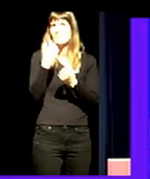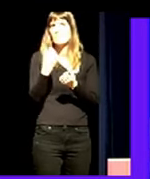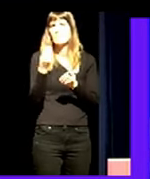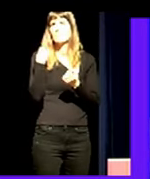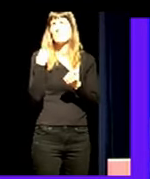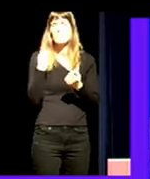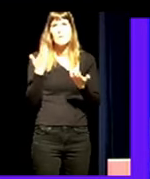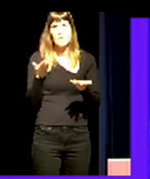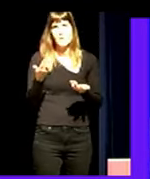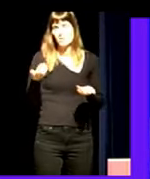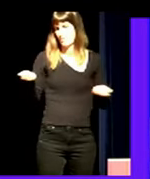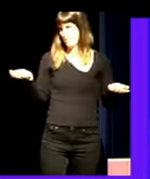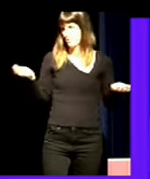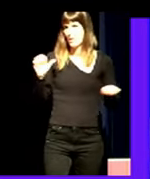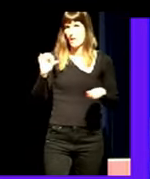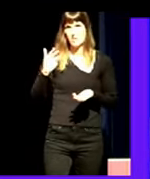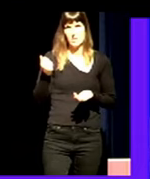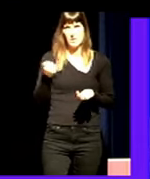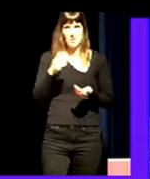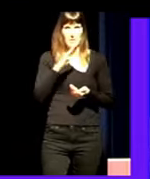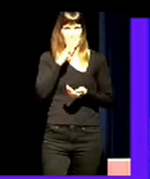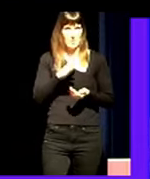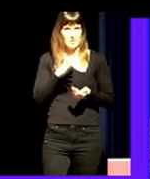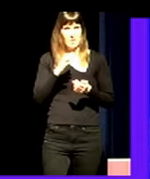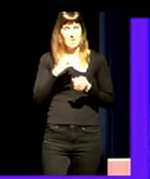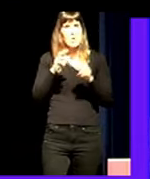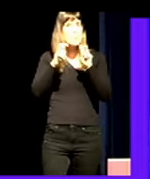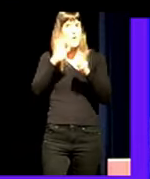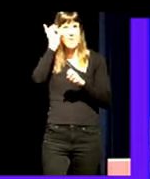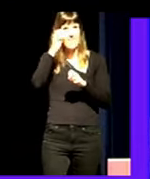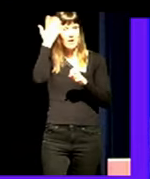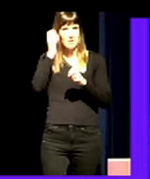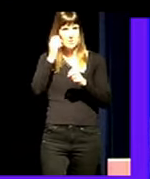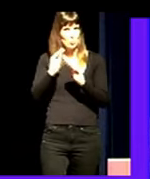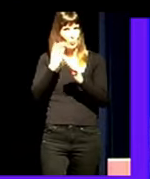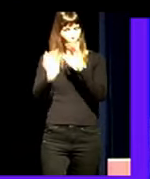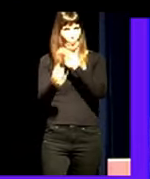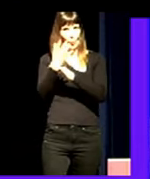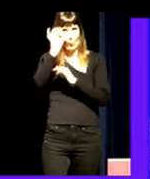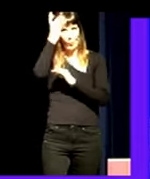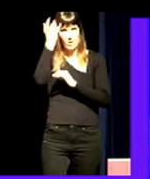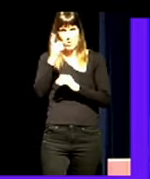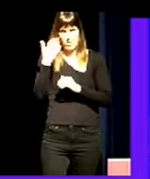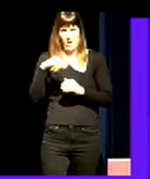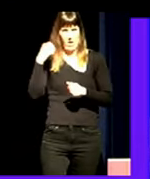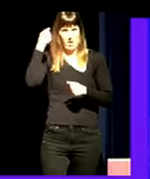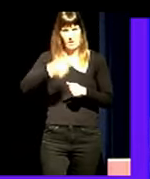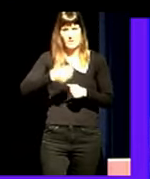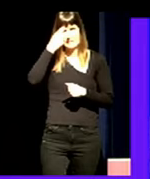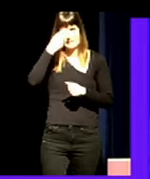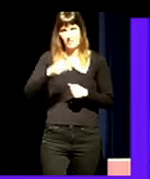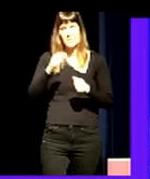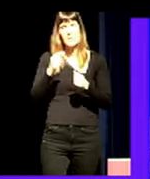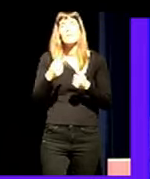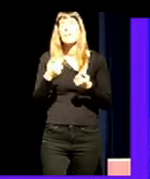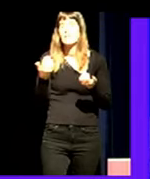beste, niko bizez, no? Deskubierta Amerika, esaten denu da, Amerika beti horregon da, ez dut nioen treskubitu. Pero, nik